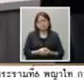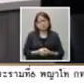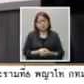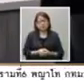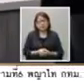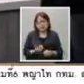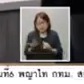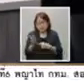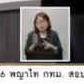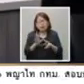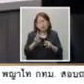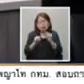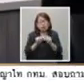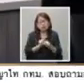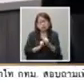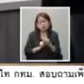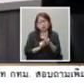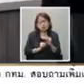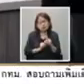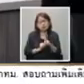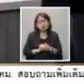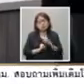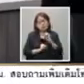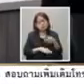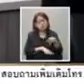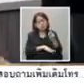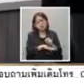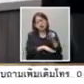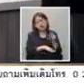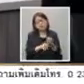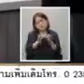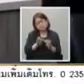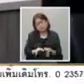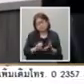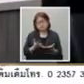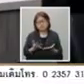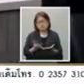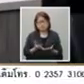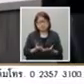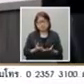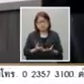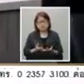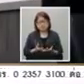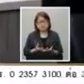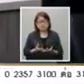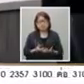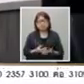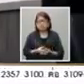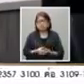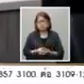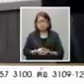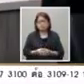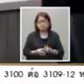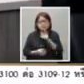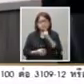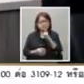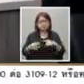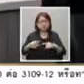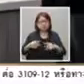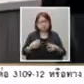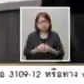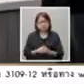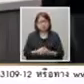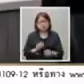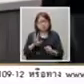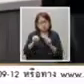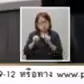ไปอ้างว่าประธานคนโน้นคนนี้วินิจฉัยไว้กับกลายเป็นสิ่งศักดิ์สิทธิ์นำมาอ้างไม่ถูกหรอกครับม